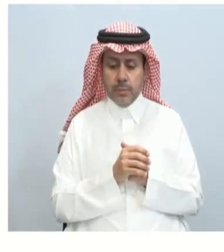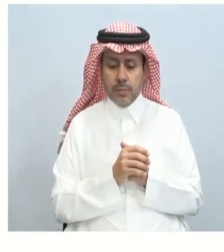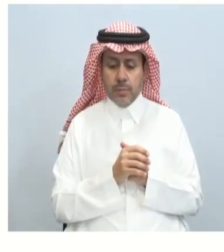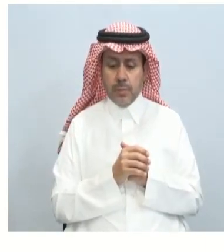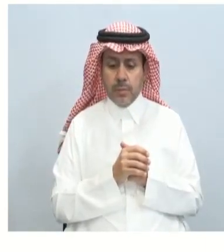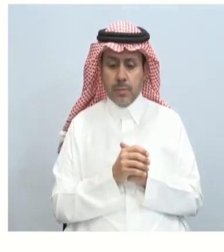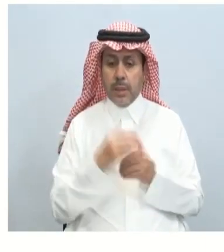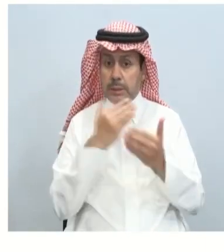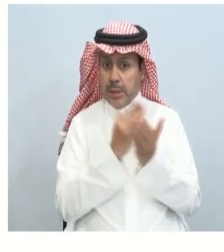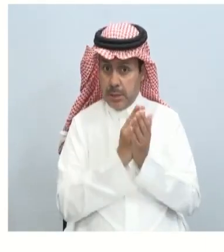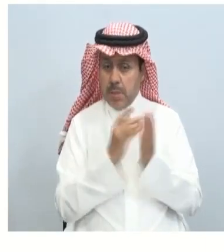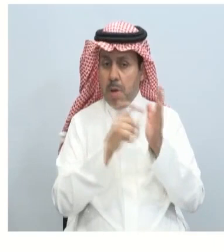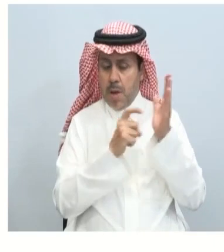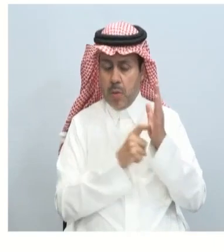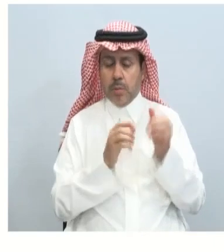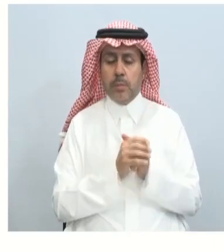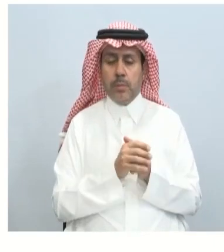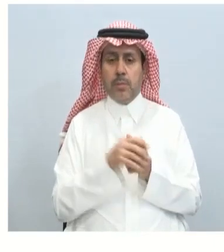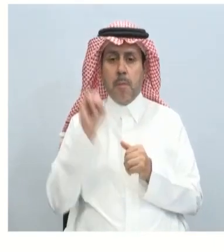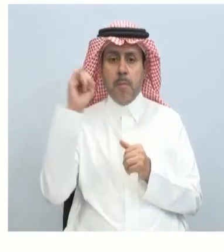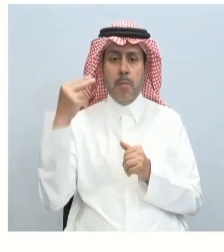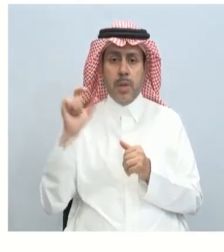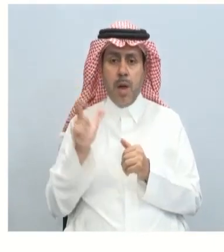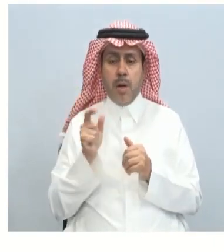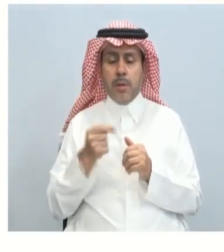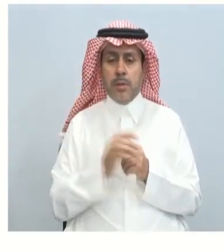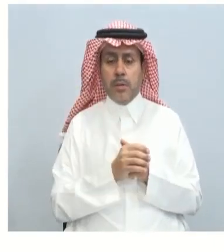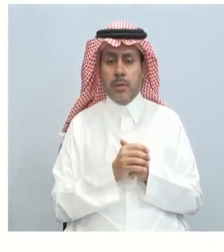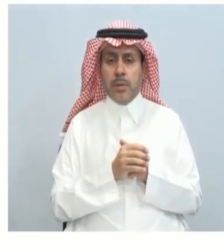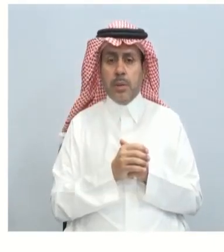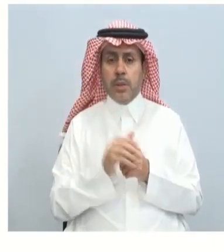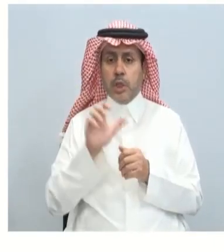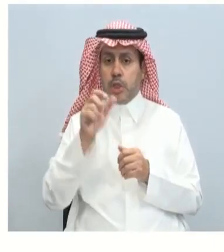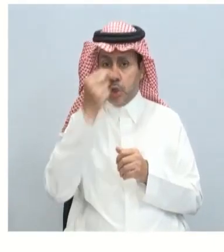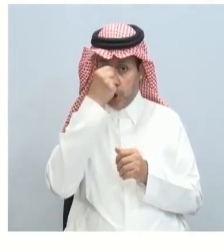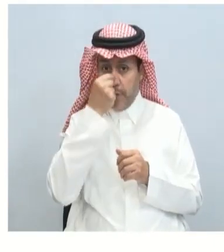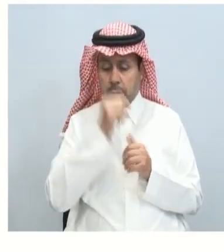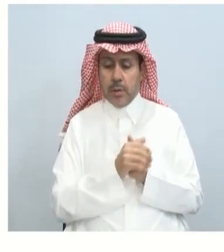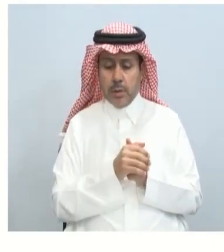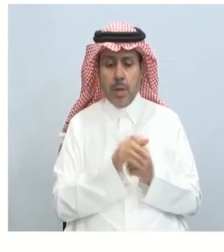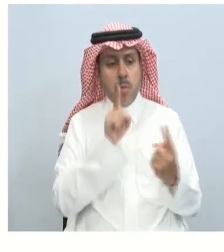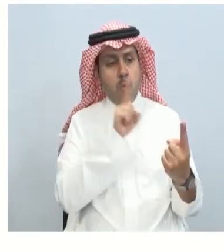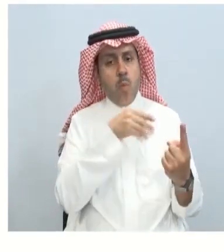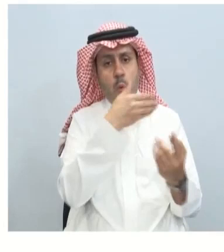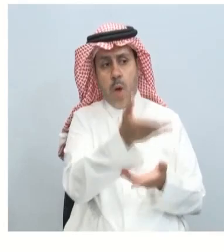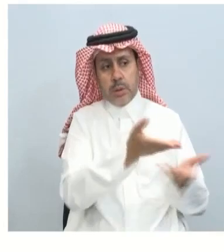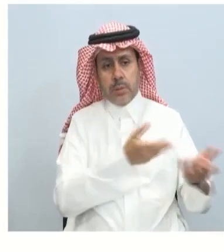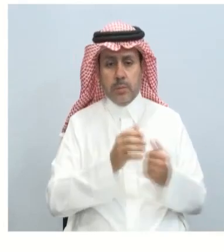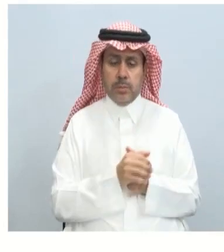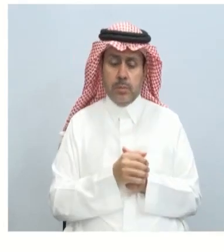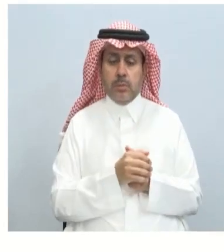وجرى تقسيم القانون بناء على معيار صفه المخاطب والمقصود به هل الدوله التي